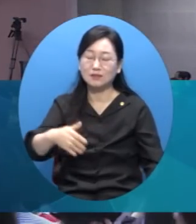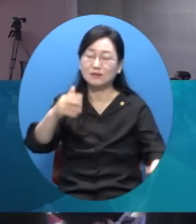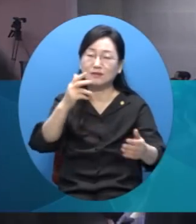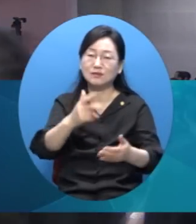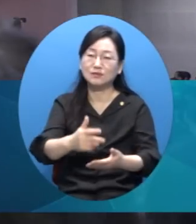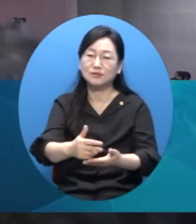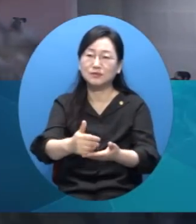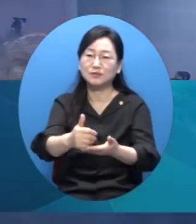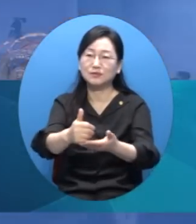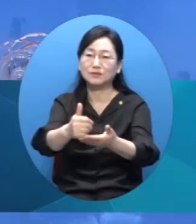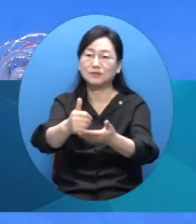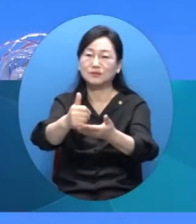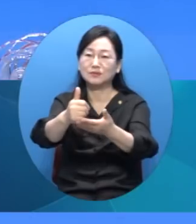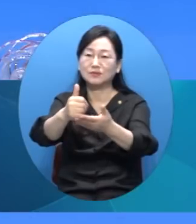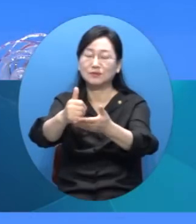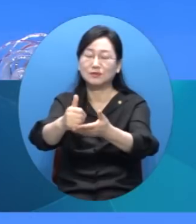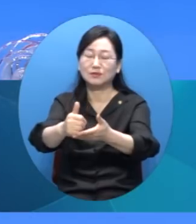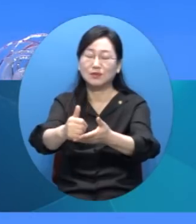아시는 주